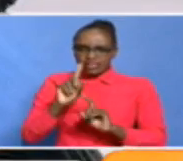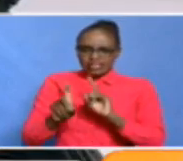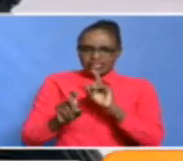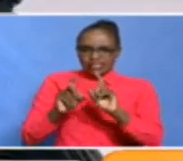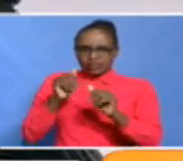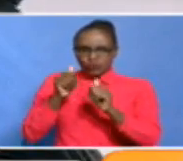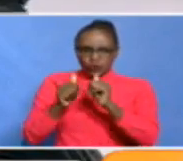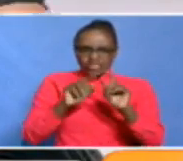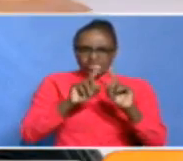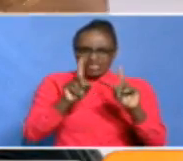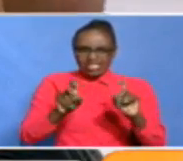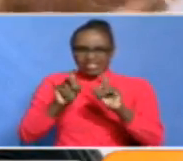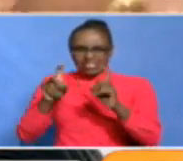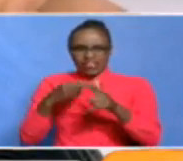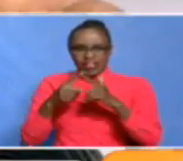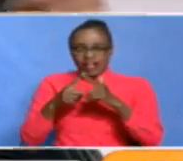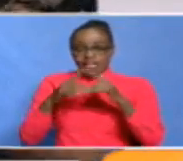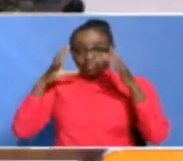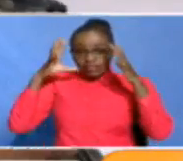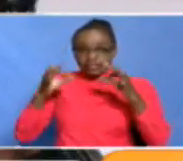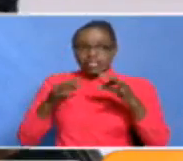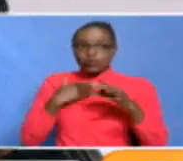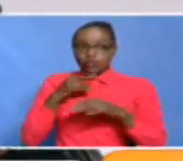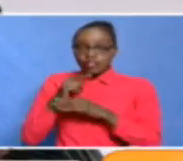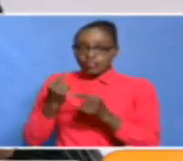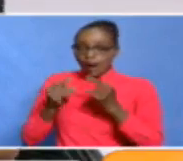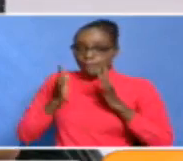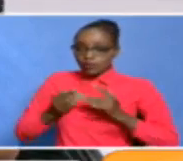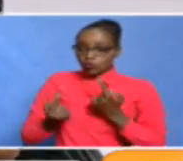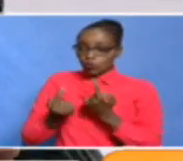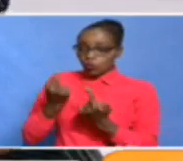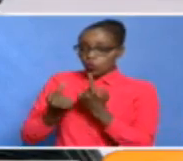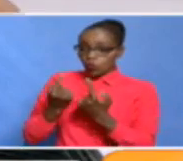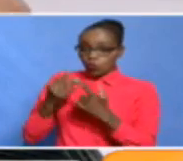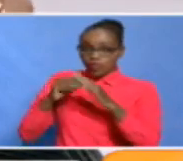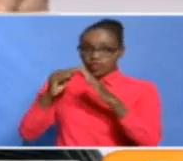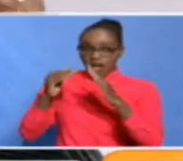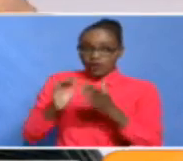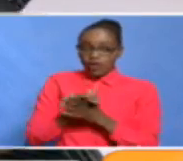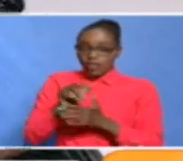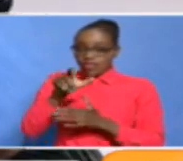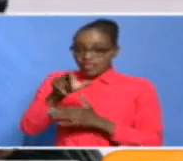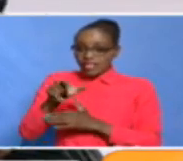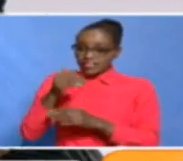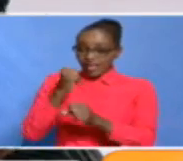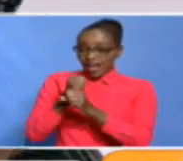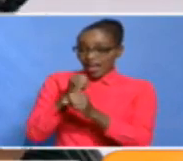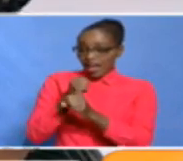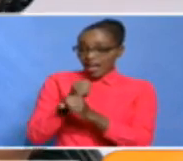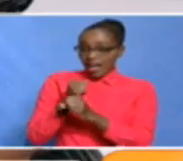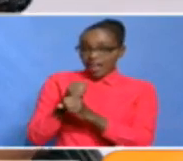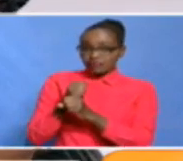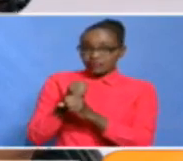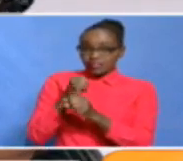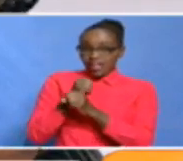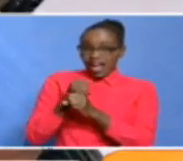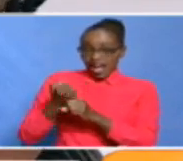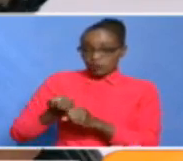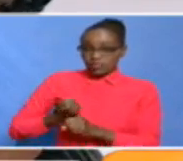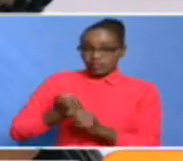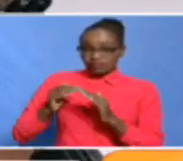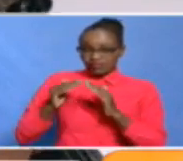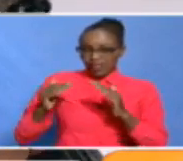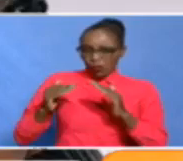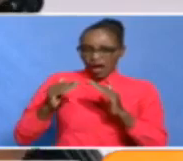wamepitia paka kaenda kurukia yule anayempikia chakula ndani ya nyumba, yule anaye house girl. Na kuna mama ambaye alikuwa